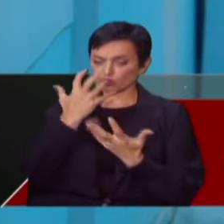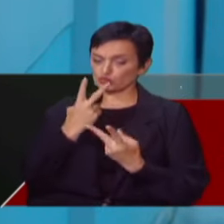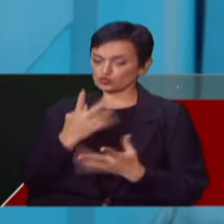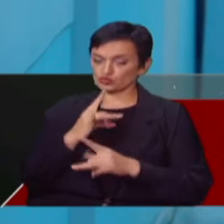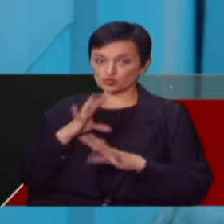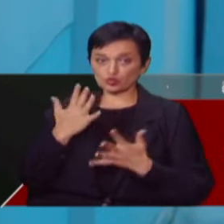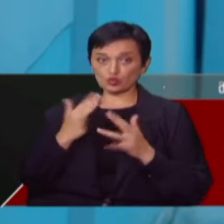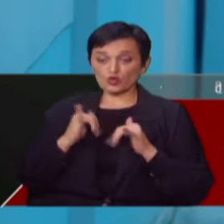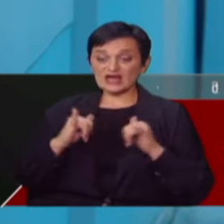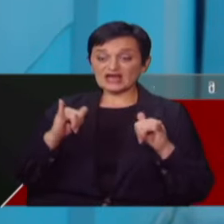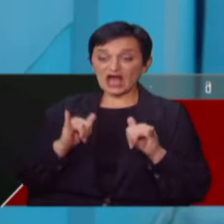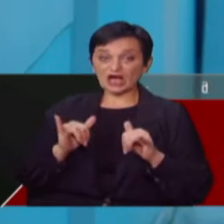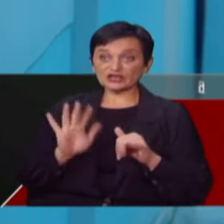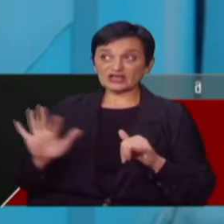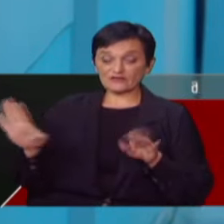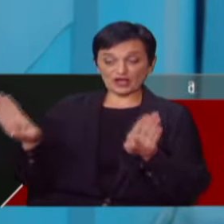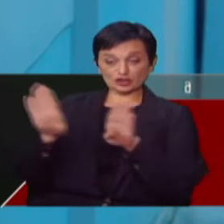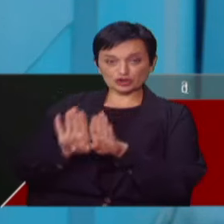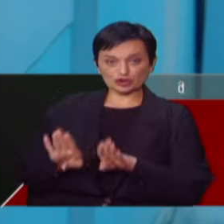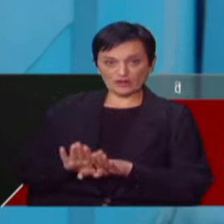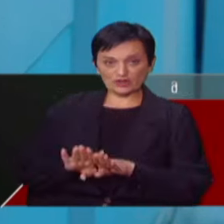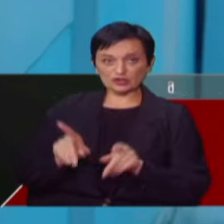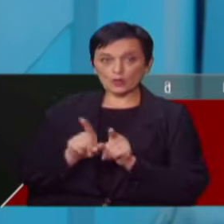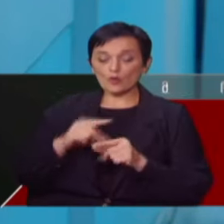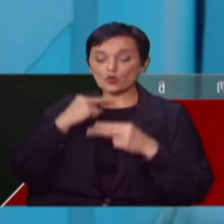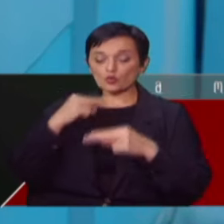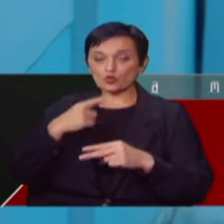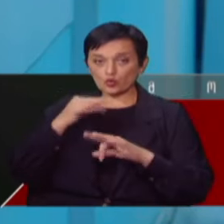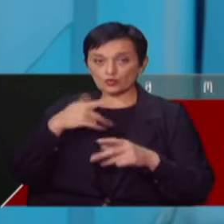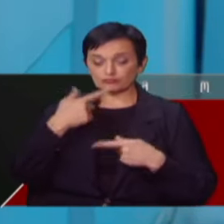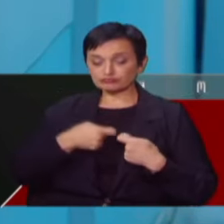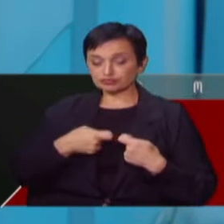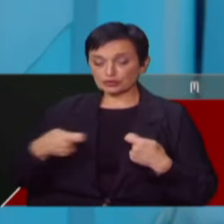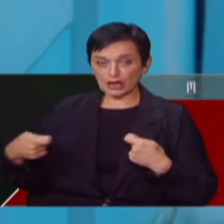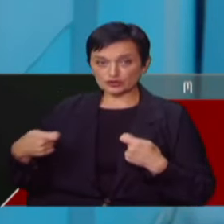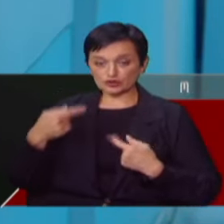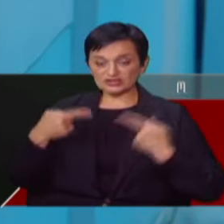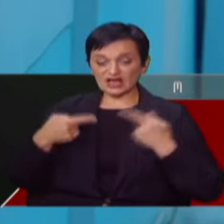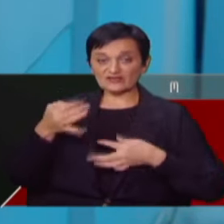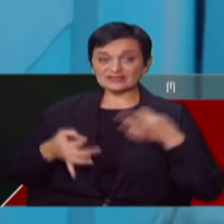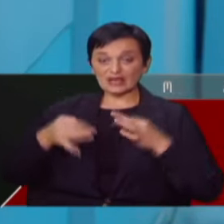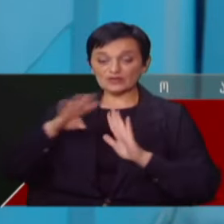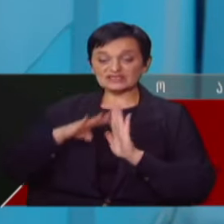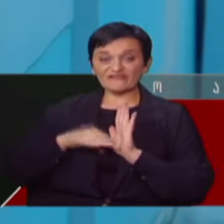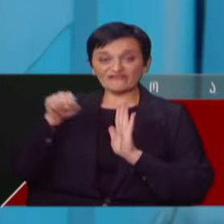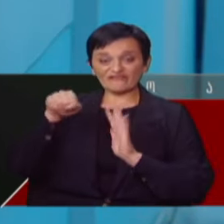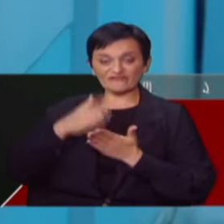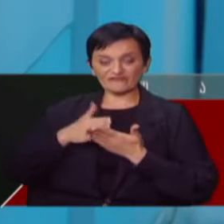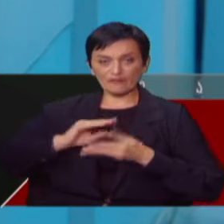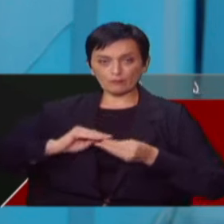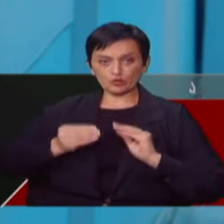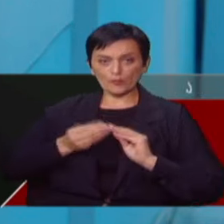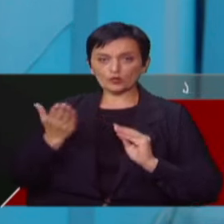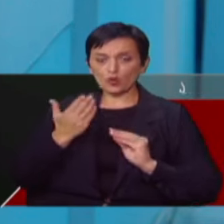თუ განვითარებულ ქვეყნებს შევედრებით. ასევე ისინი ამახვილებენ ყურადღებას გაჭიანურებულ დავებზე და სასამართლო სისტემაში არსებულ